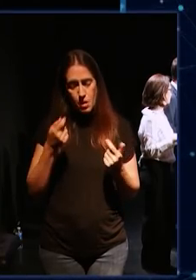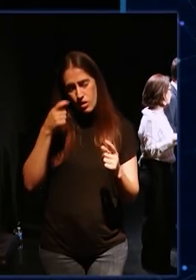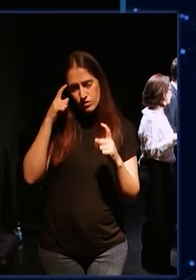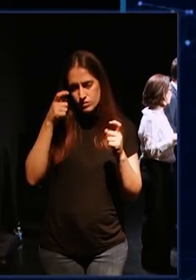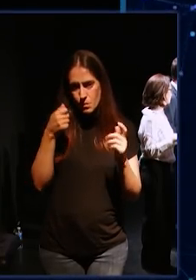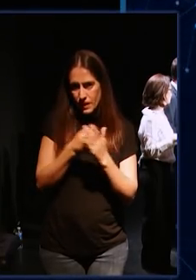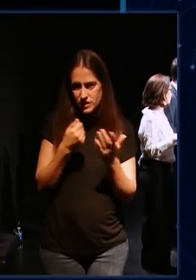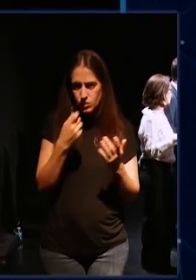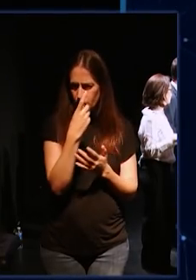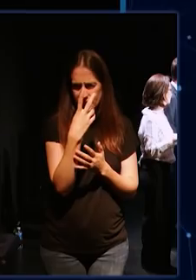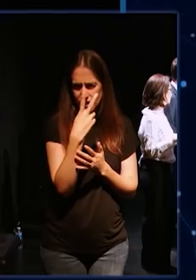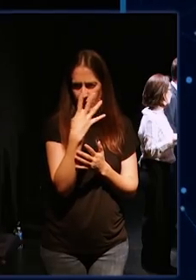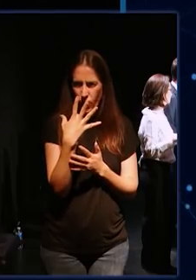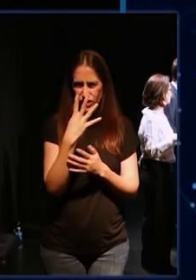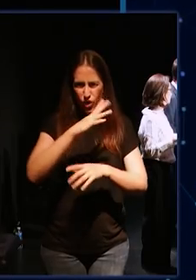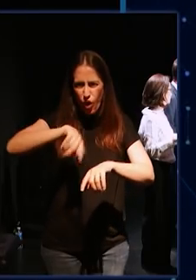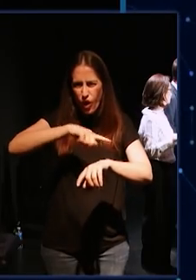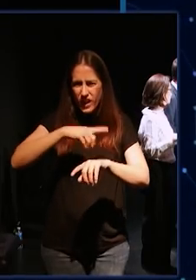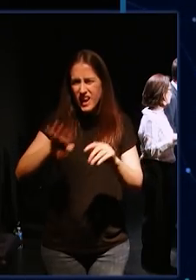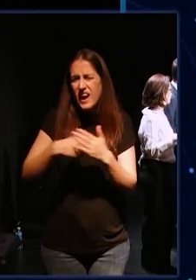possible, 24 hores, con el mòbil, si és necessari.